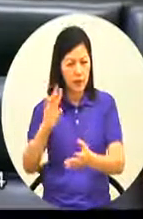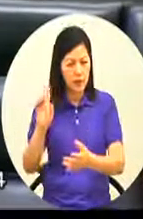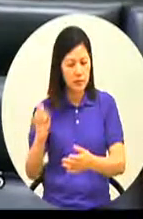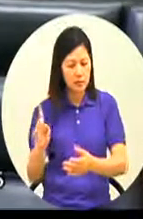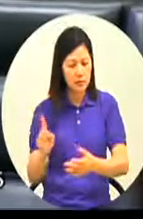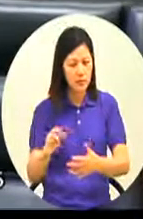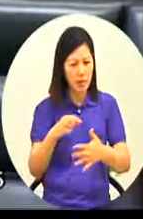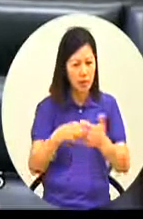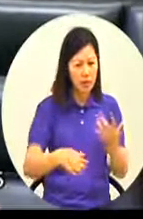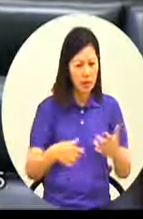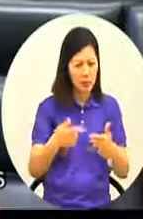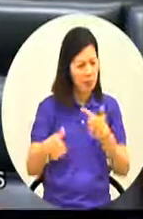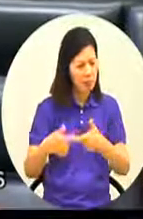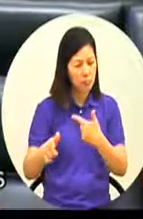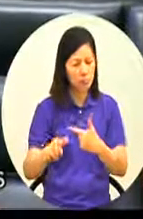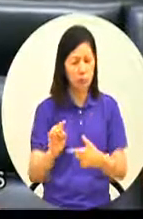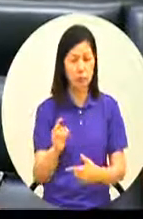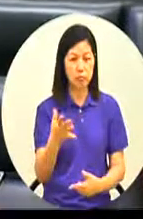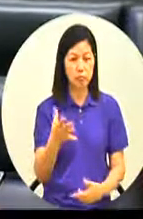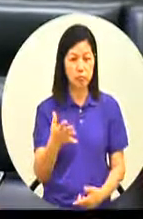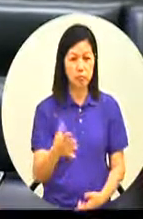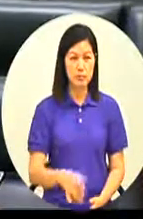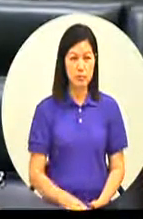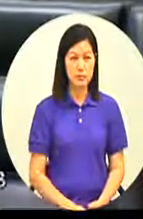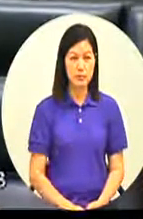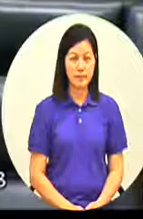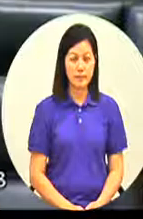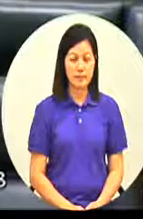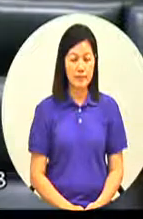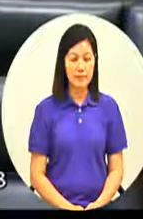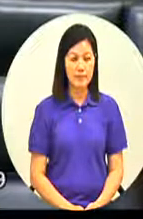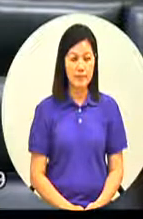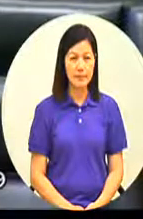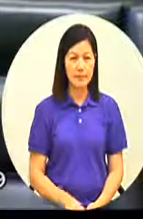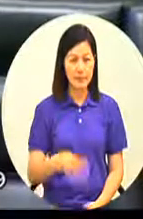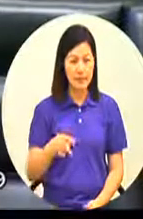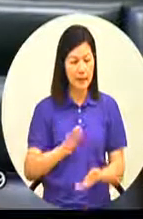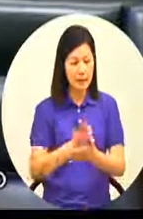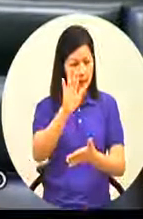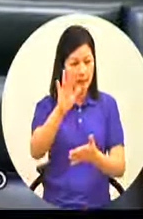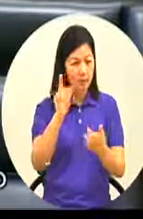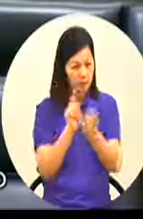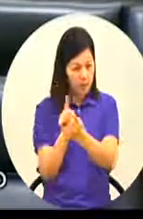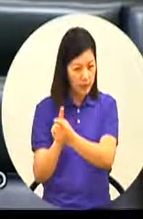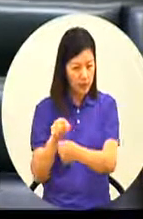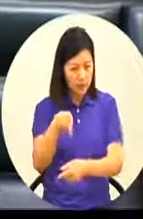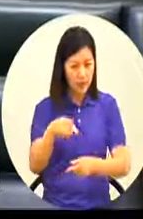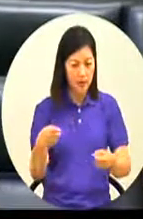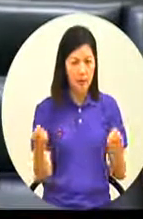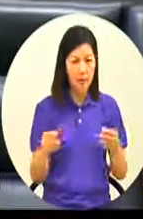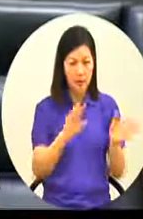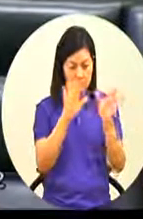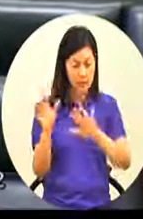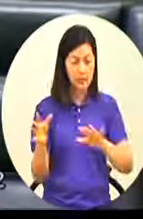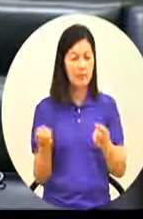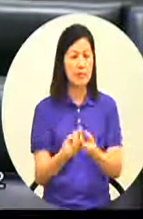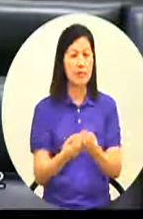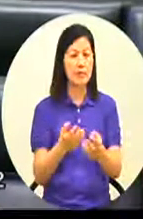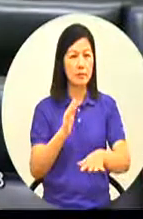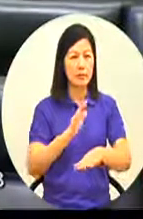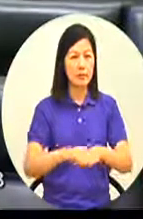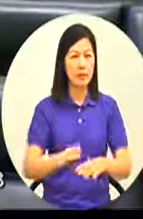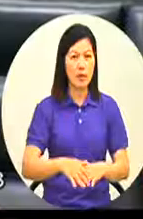档的？这我只介绍讲，有可能未来还会碰到这种情况。伫对啊，未来个对啊，这